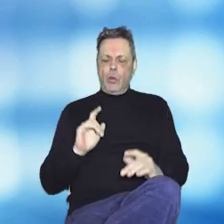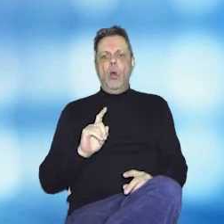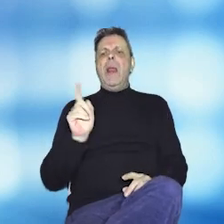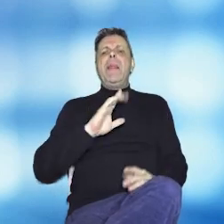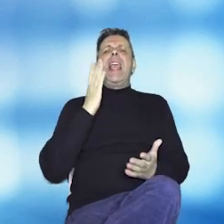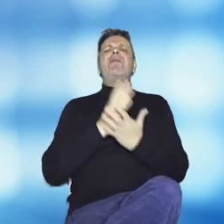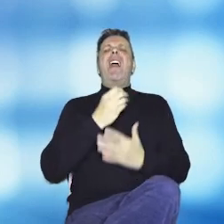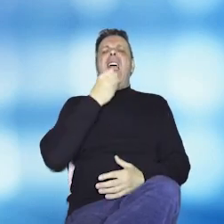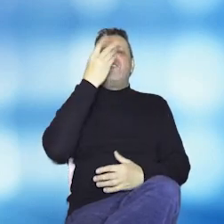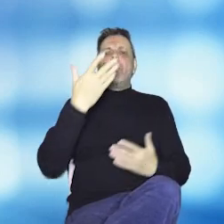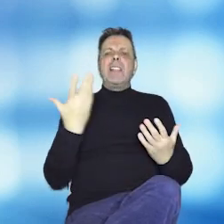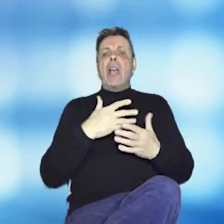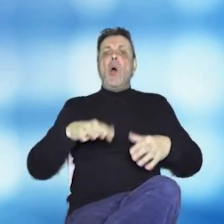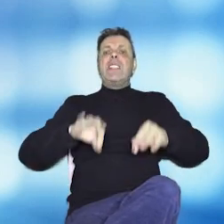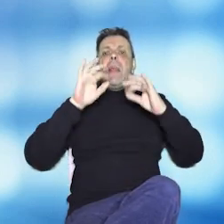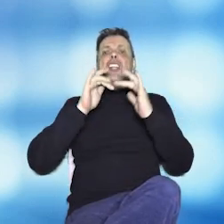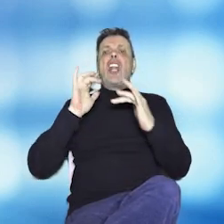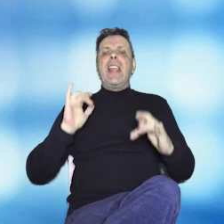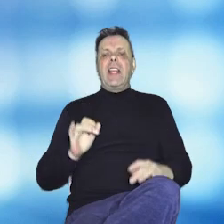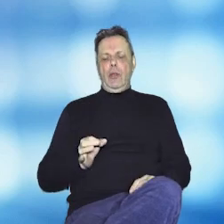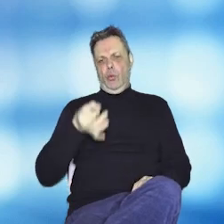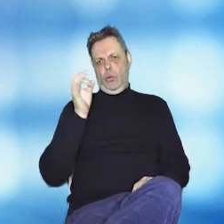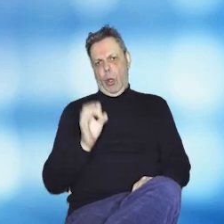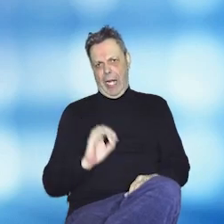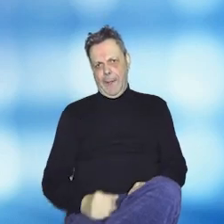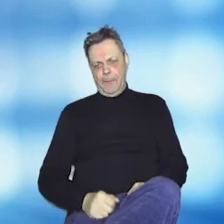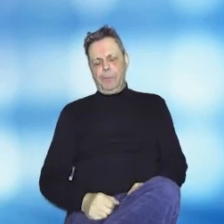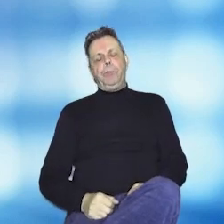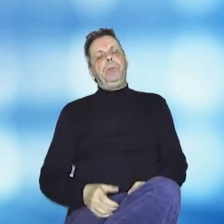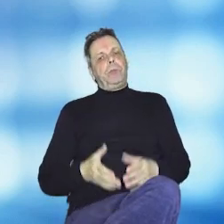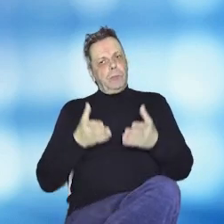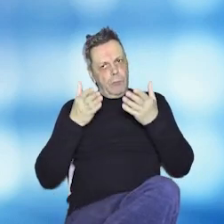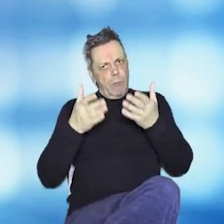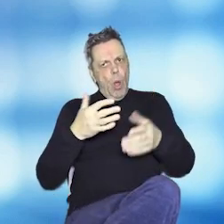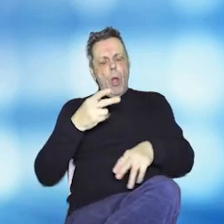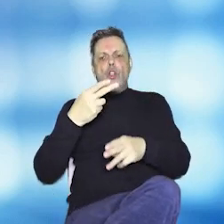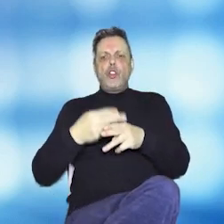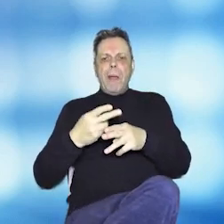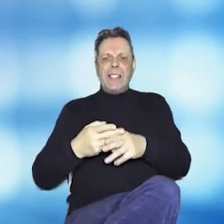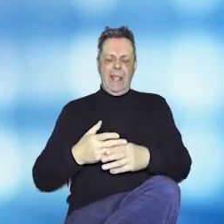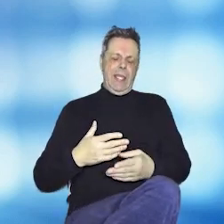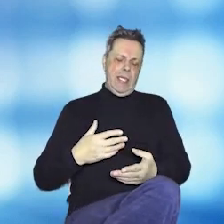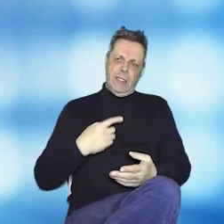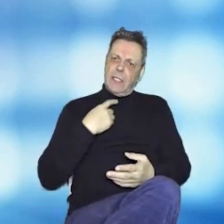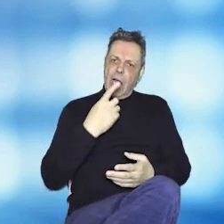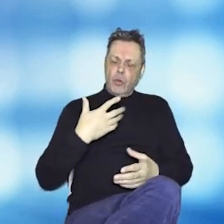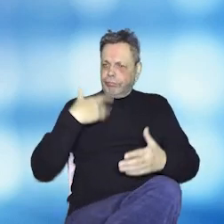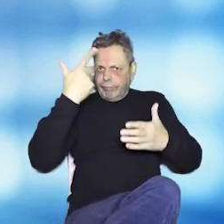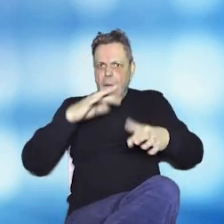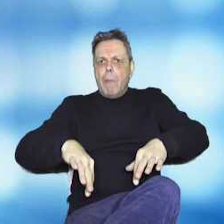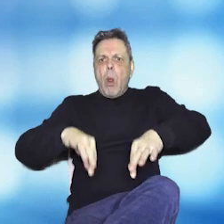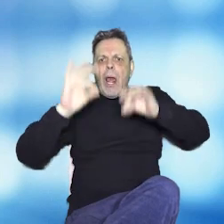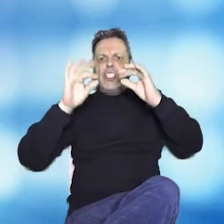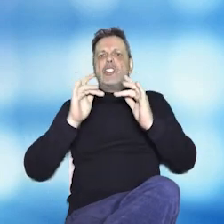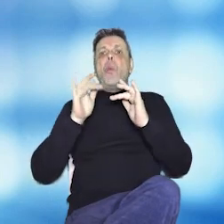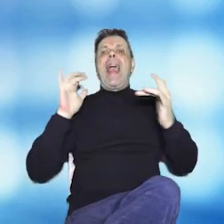svaka informacija koju se nađe na internetu ispravna. Jel da? I ono što pacijenti navode da su pronašli